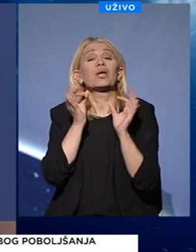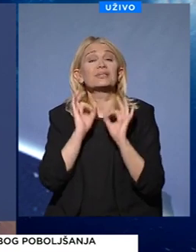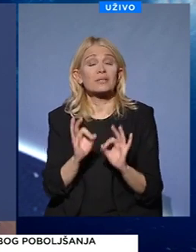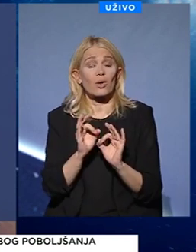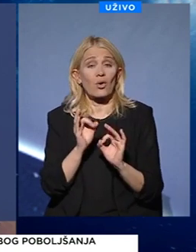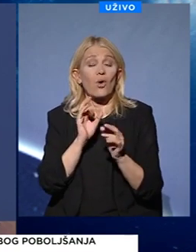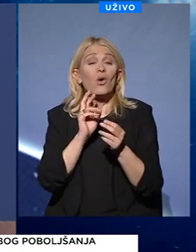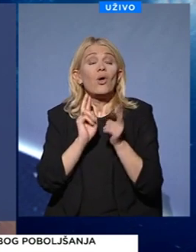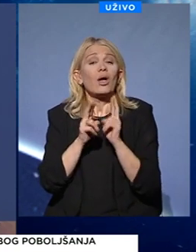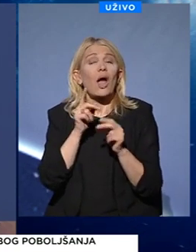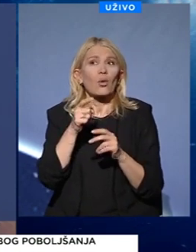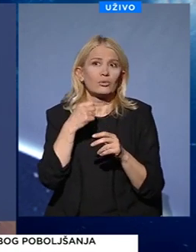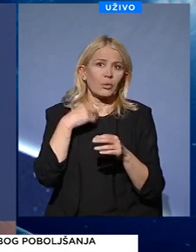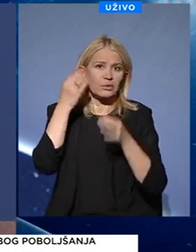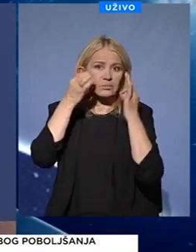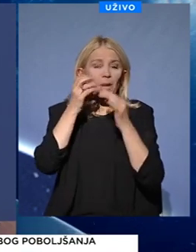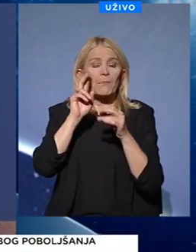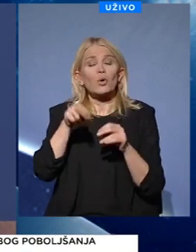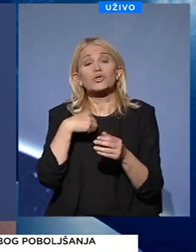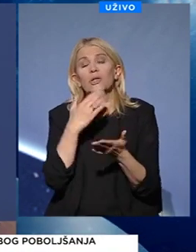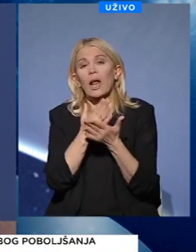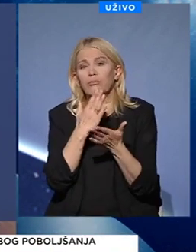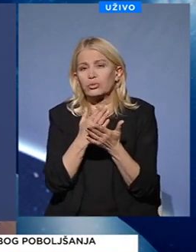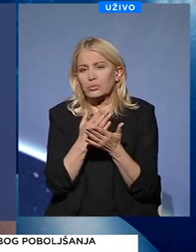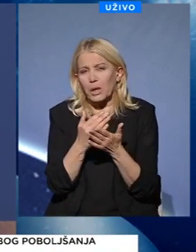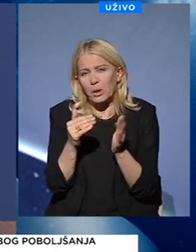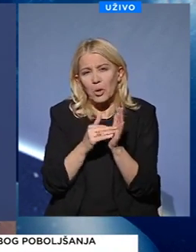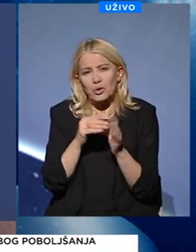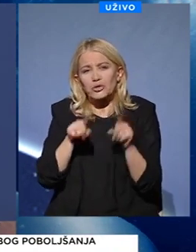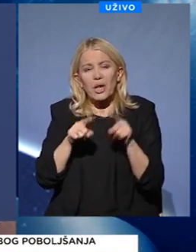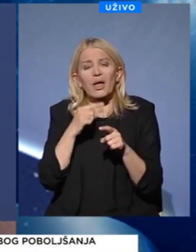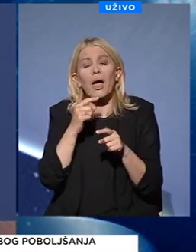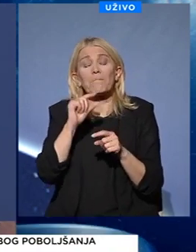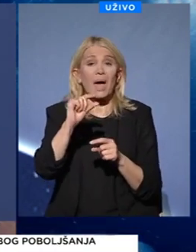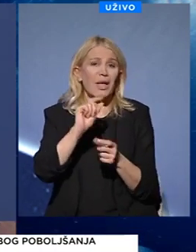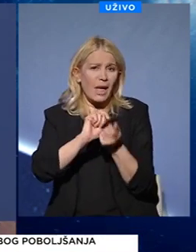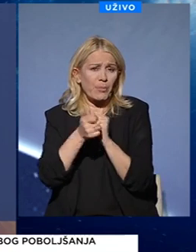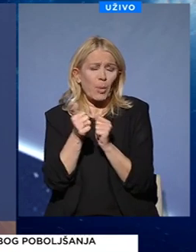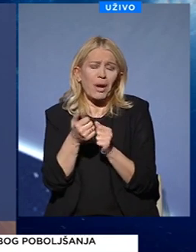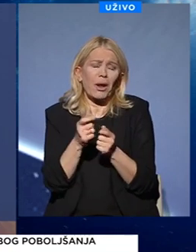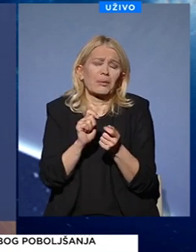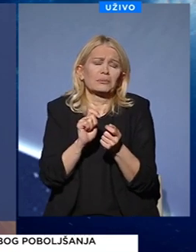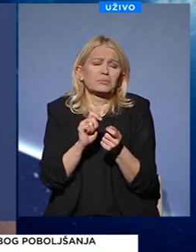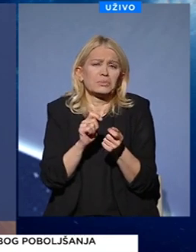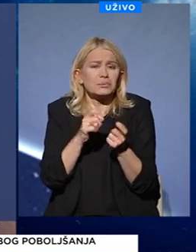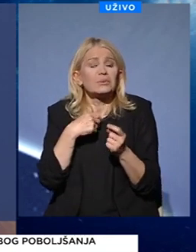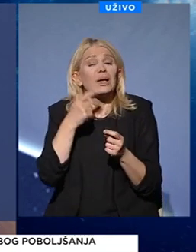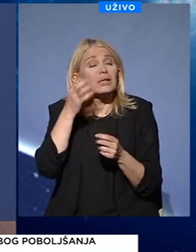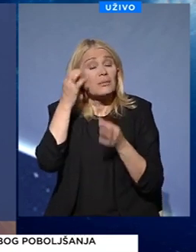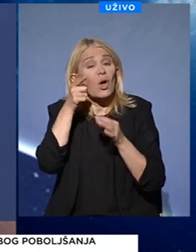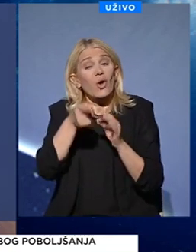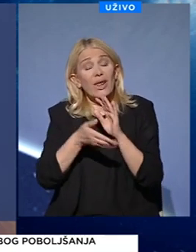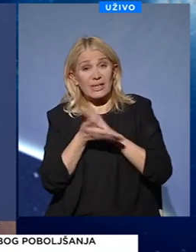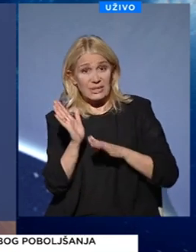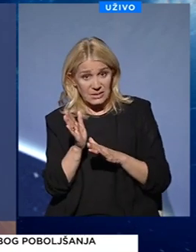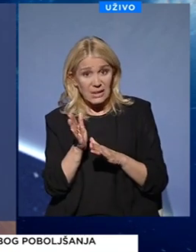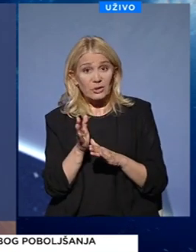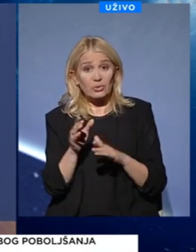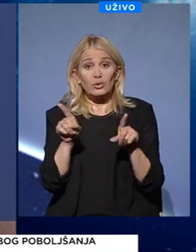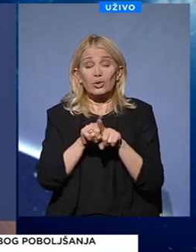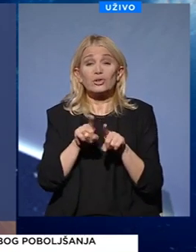je to zamišljeno? Možda bude još neka manja promena ili izmena, ali je zamišljeno da oni izađu